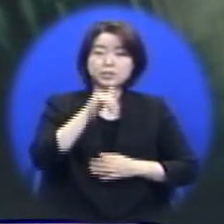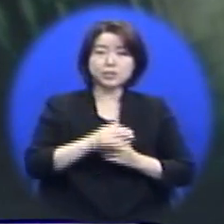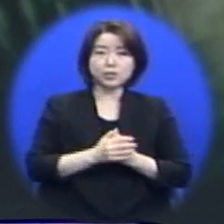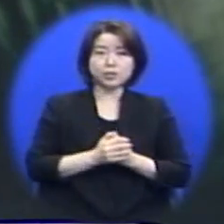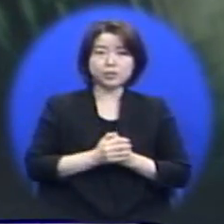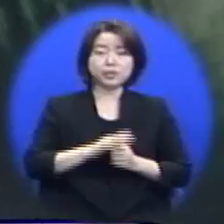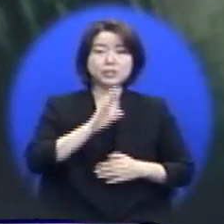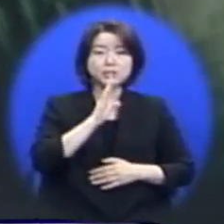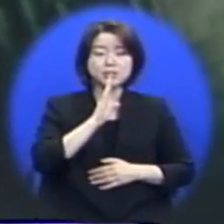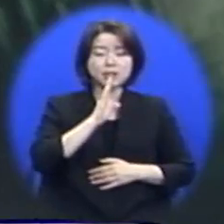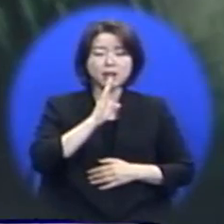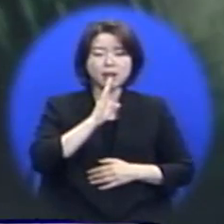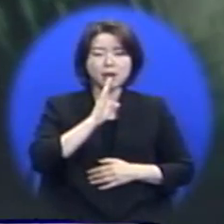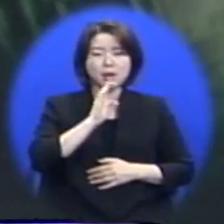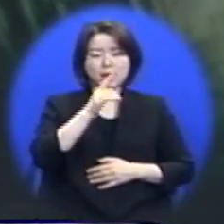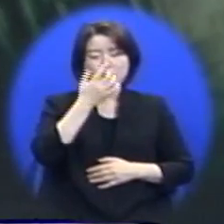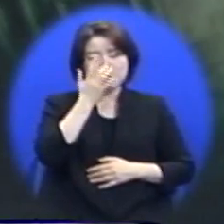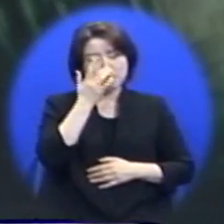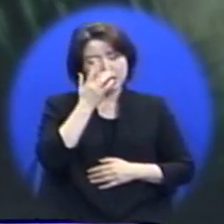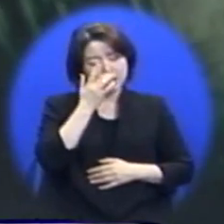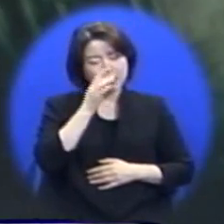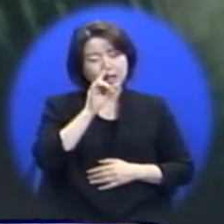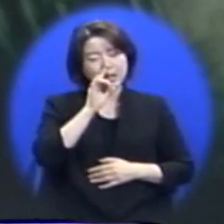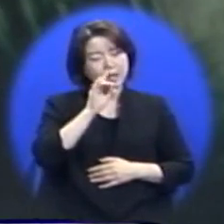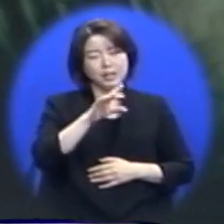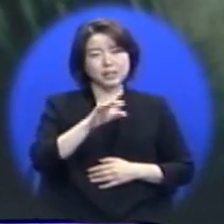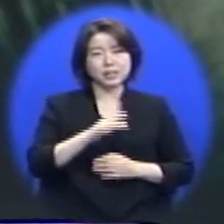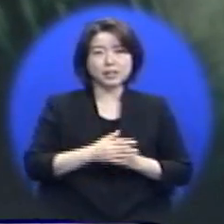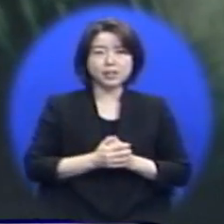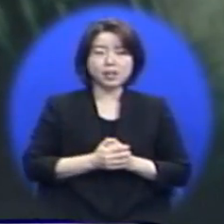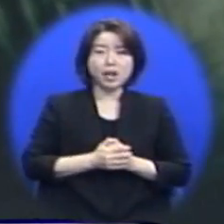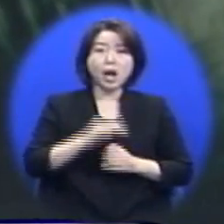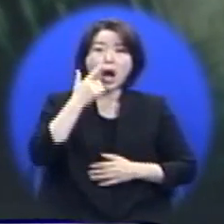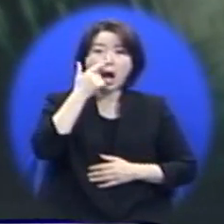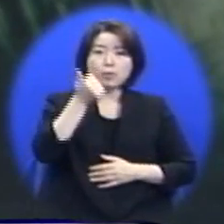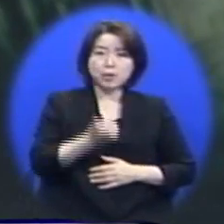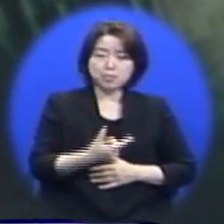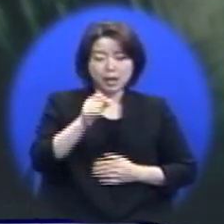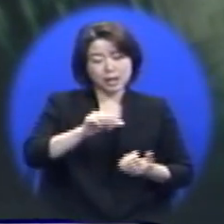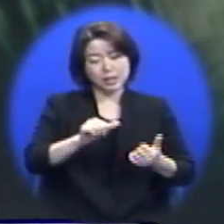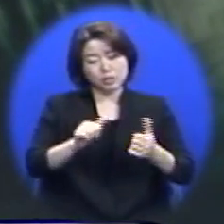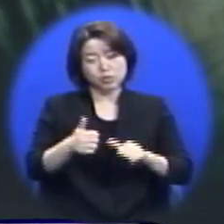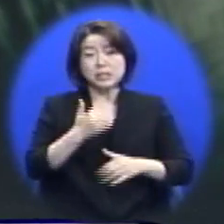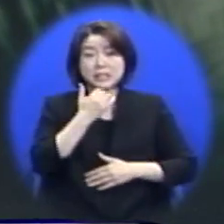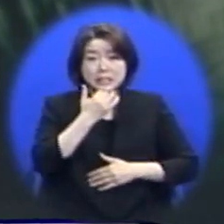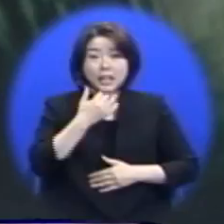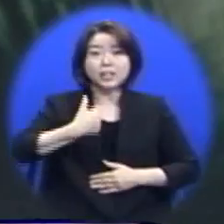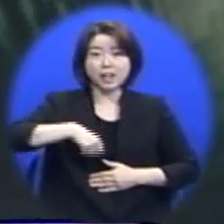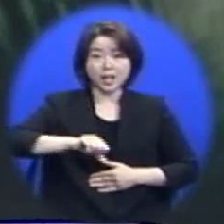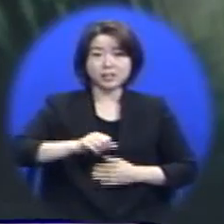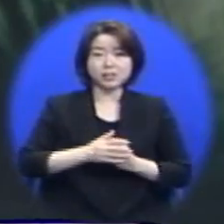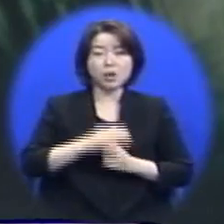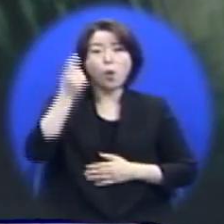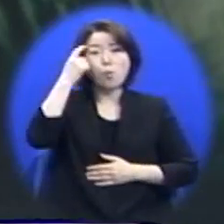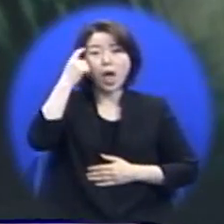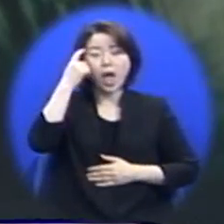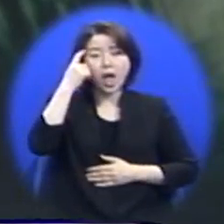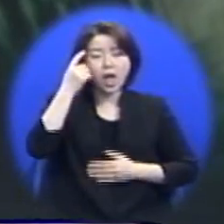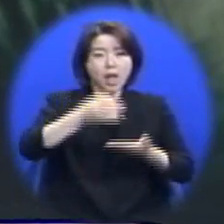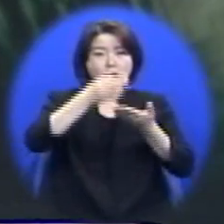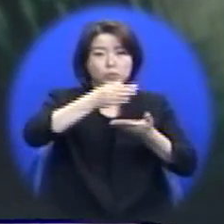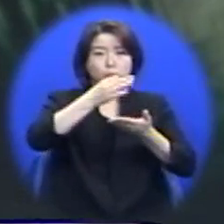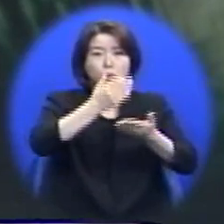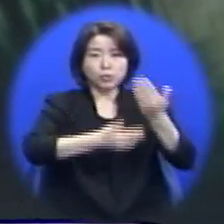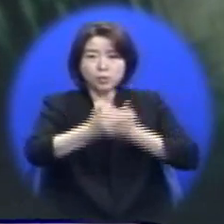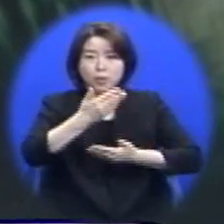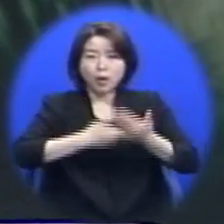진짜 말이 안 되는 아들입니다. 아버지가 일찍 죽기를 기다리고 있었어요. 왜? 유산 받으려고.